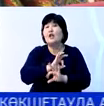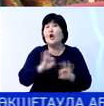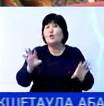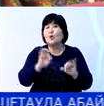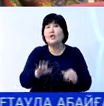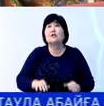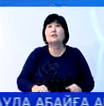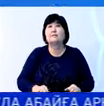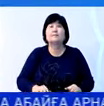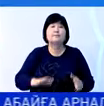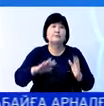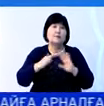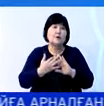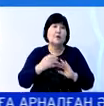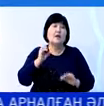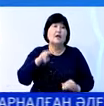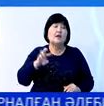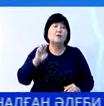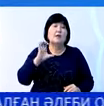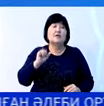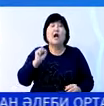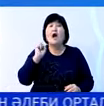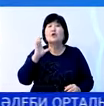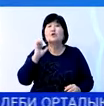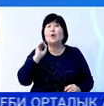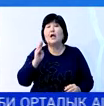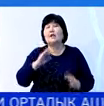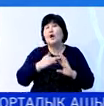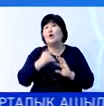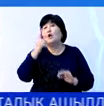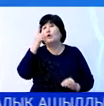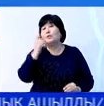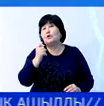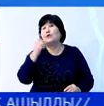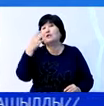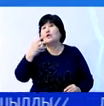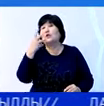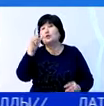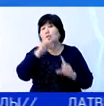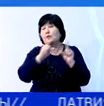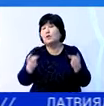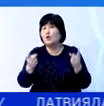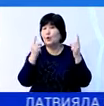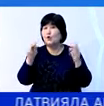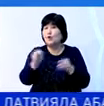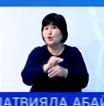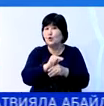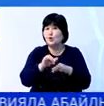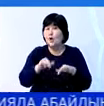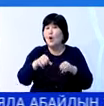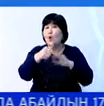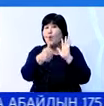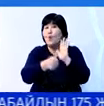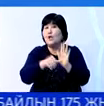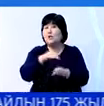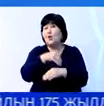Ауыл ел бесігі жобасы аясында Ақсуат ауылдық округіндегі нөмірі 143-ші мектепті күрделі жөндеуден өткізуге, 16